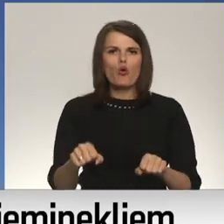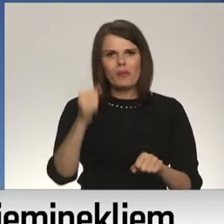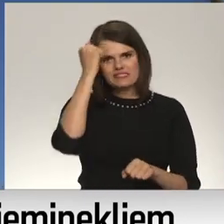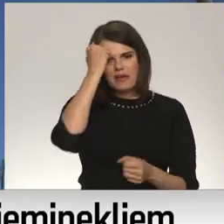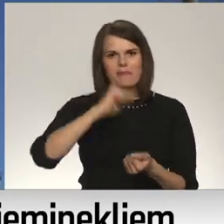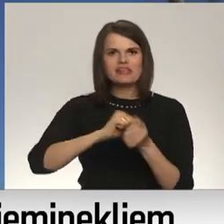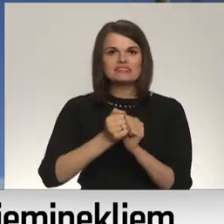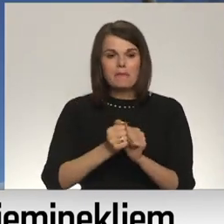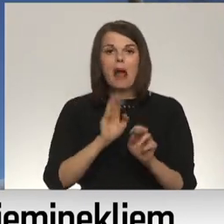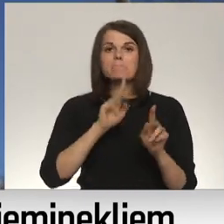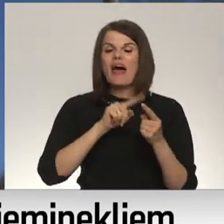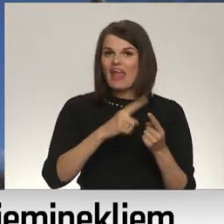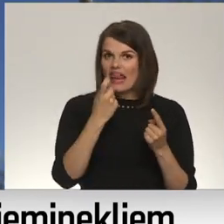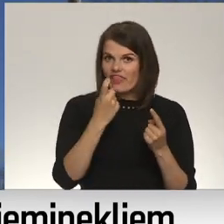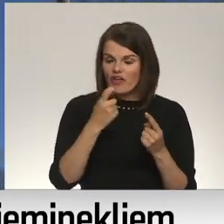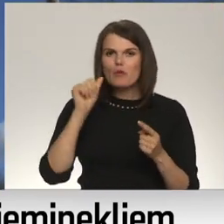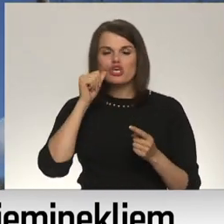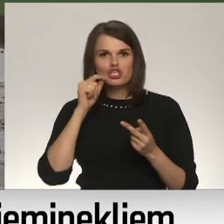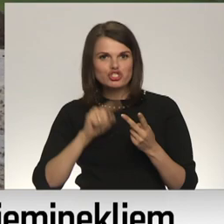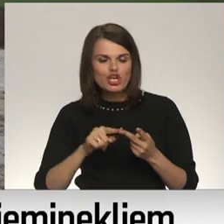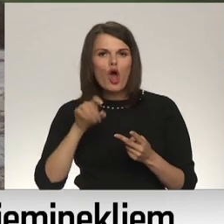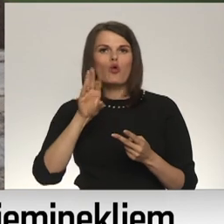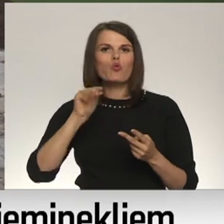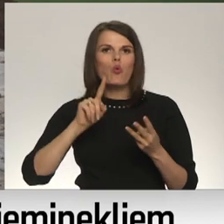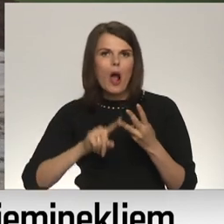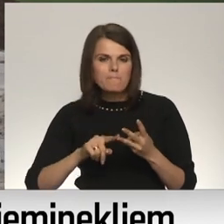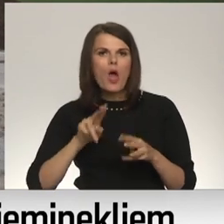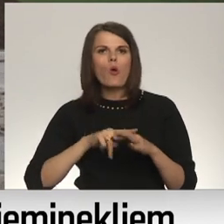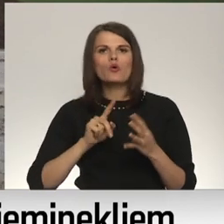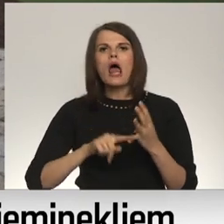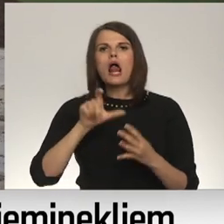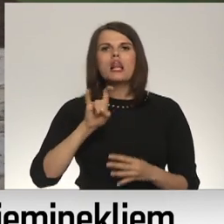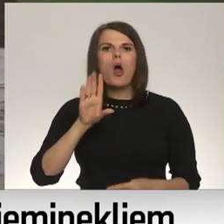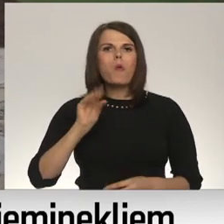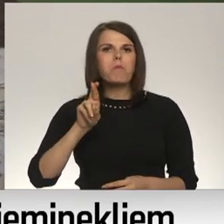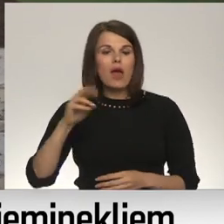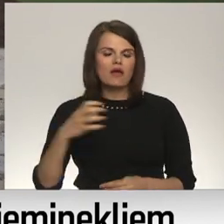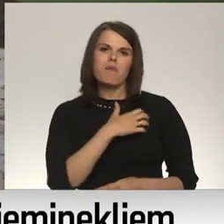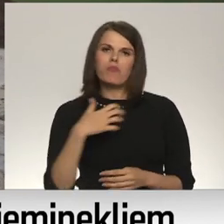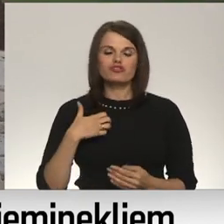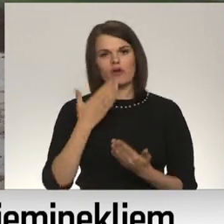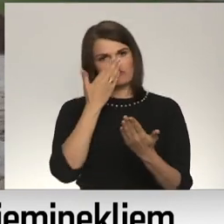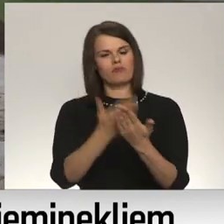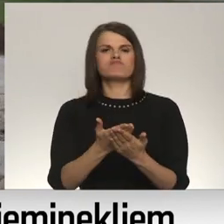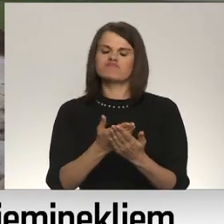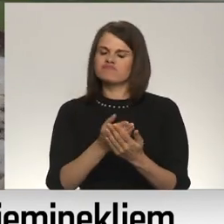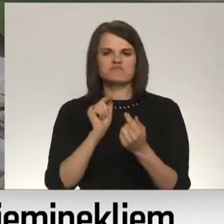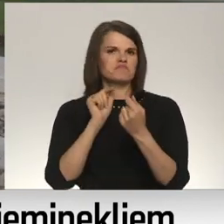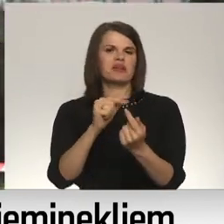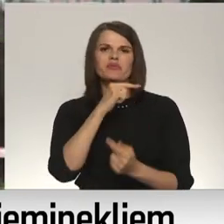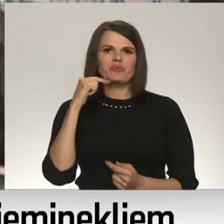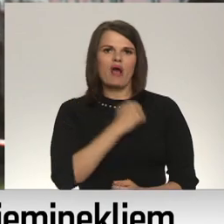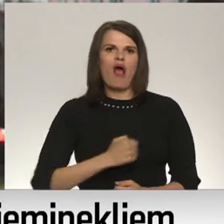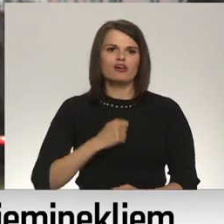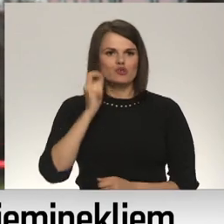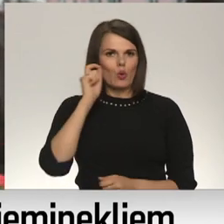vienu Madlienā, kā Rīkšķilē, Tomē un Lauberē. Ar šādu rīcību pašvaldība vēlas paust nosodījumu Krievijas agresijai pret Ukrainu.